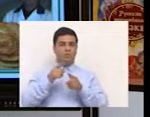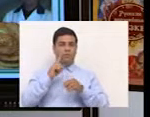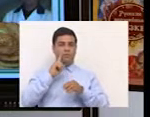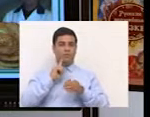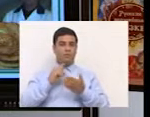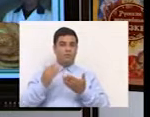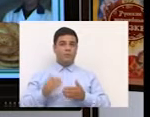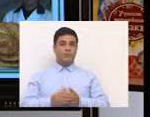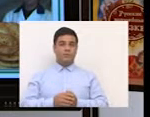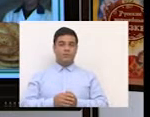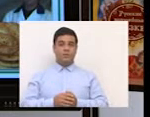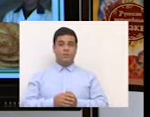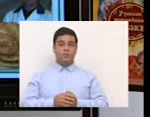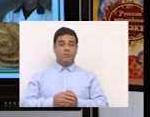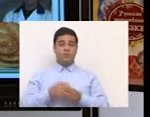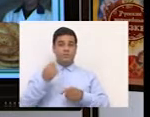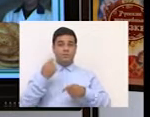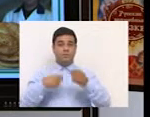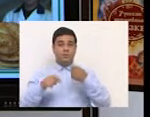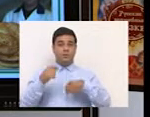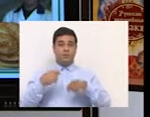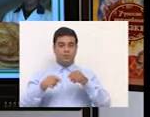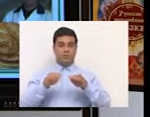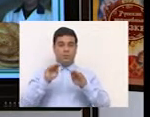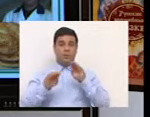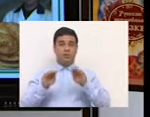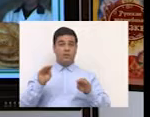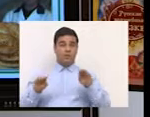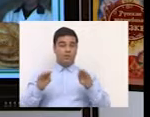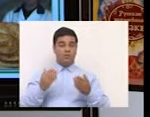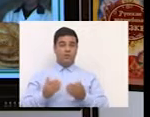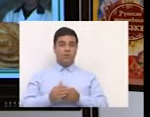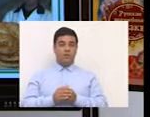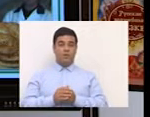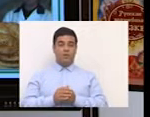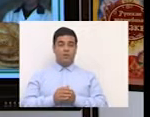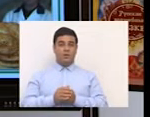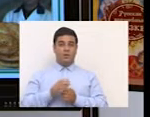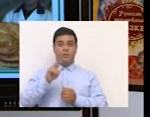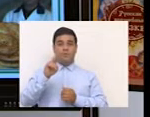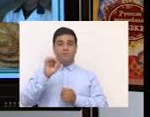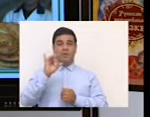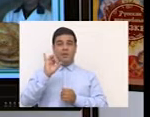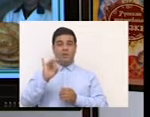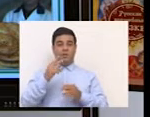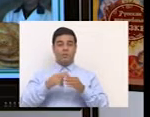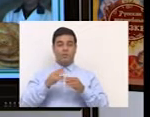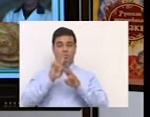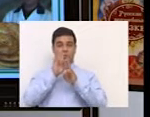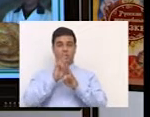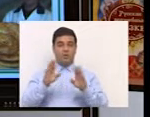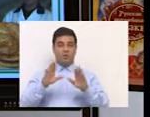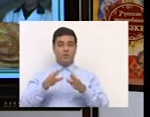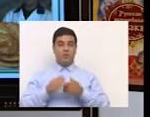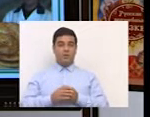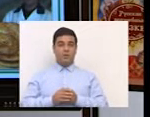ли. Продавцы раскладывают, пекари выставляют,